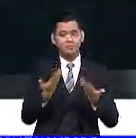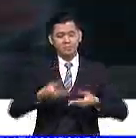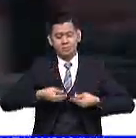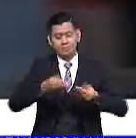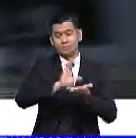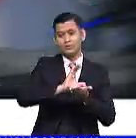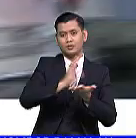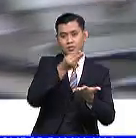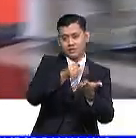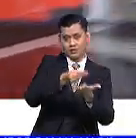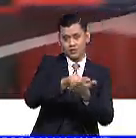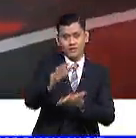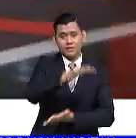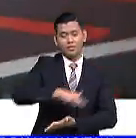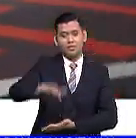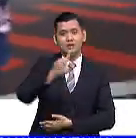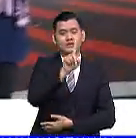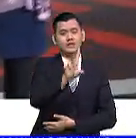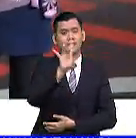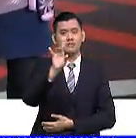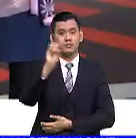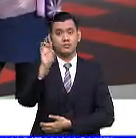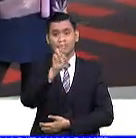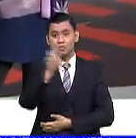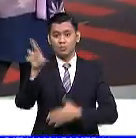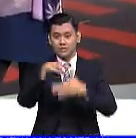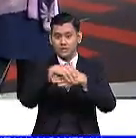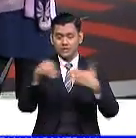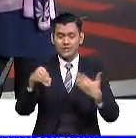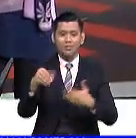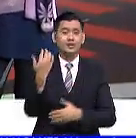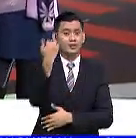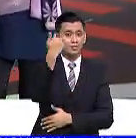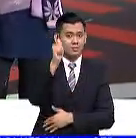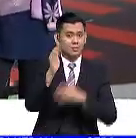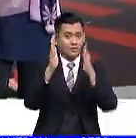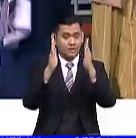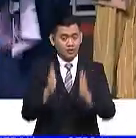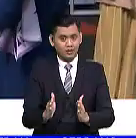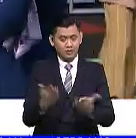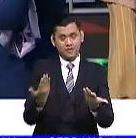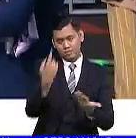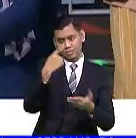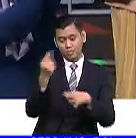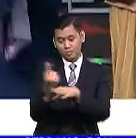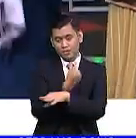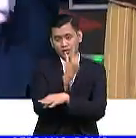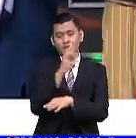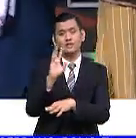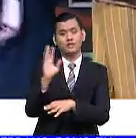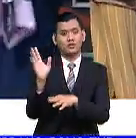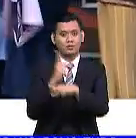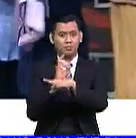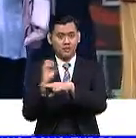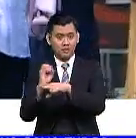tunai keseluruhan bernilai 180.000 Ringgit Selain itu 10 pelanggan produk pembiayaan mikro koperasi berpeluang